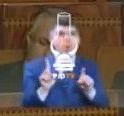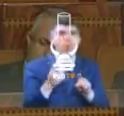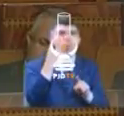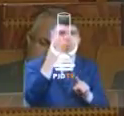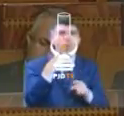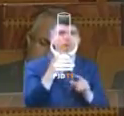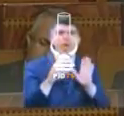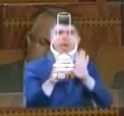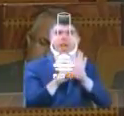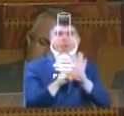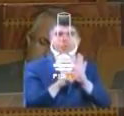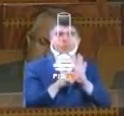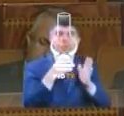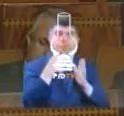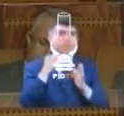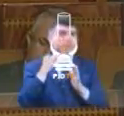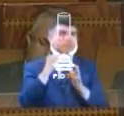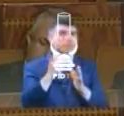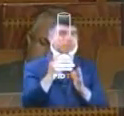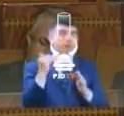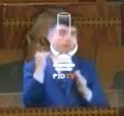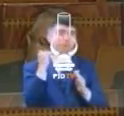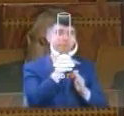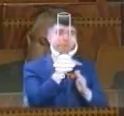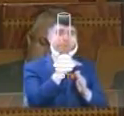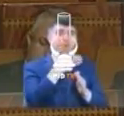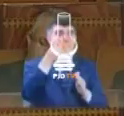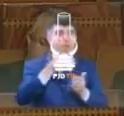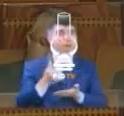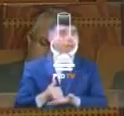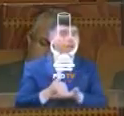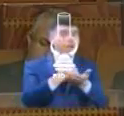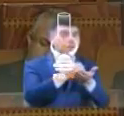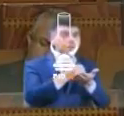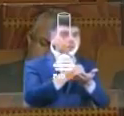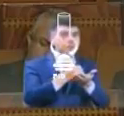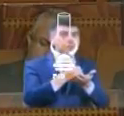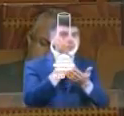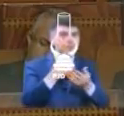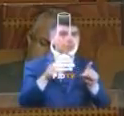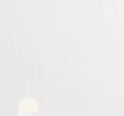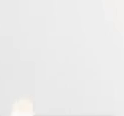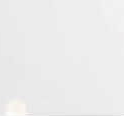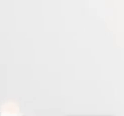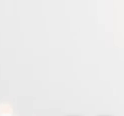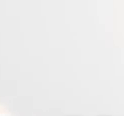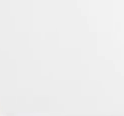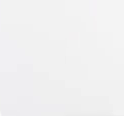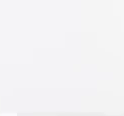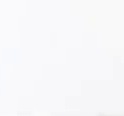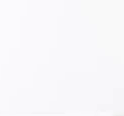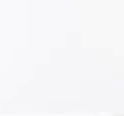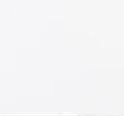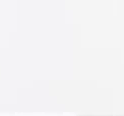نحن كنطلبكم السيد الوزير بالاسراع بالحزم في موضوع الاشهارات الكاذبه.